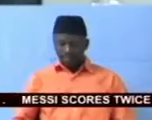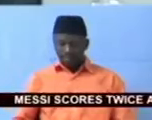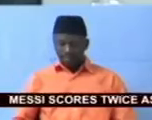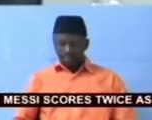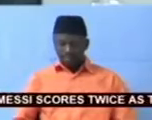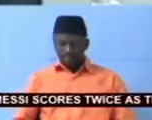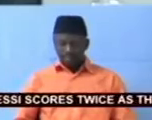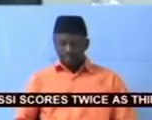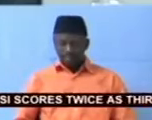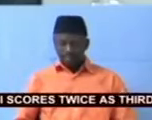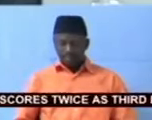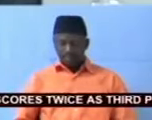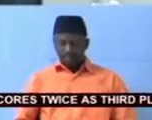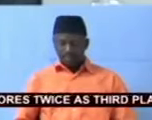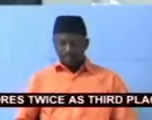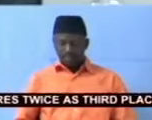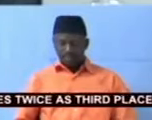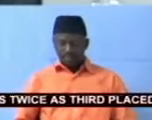يوم الدين.